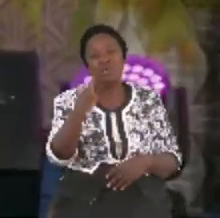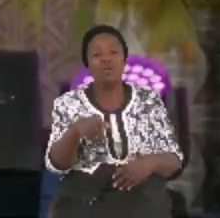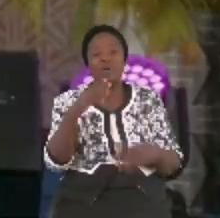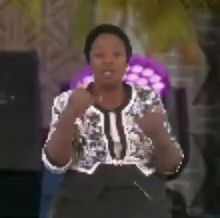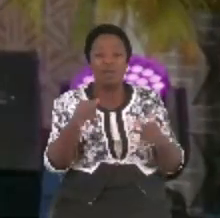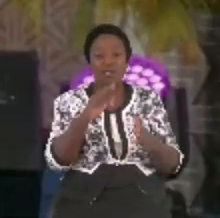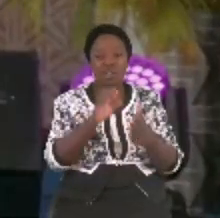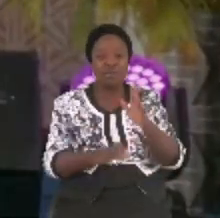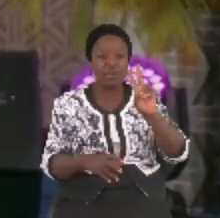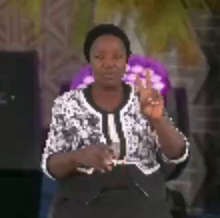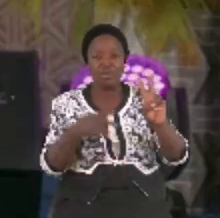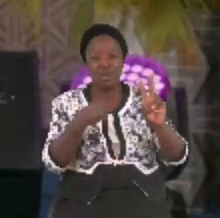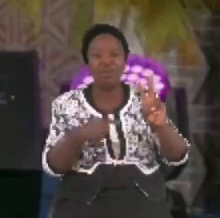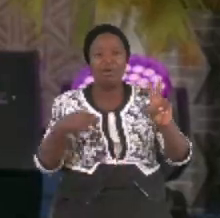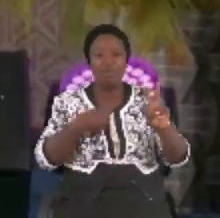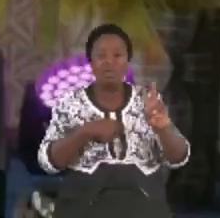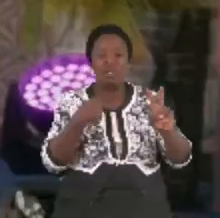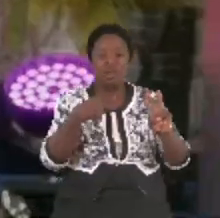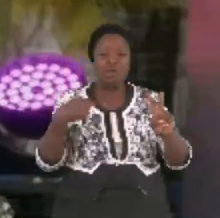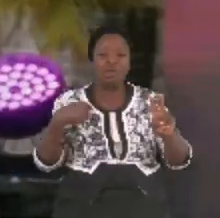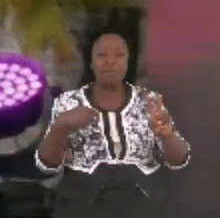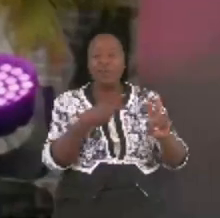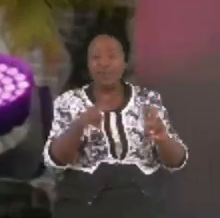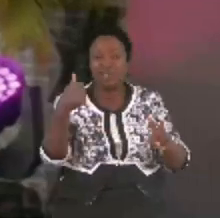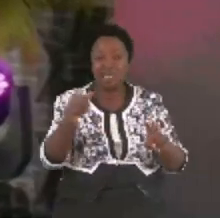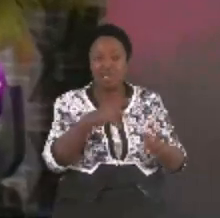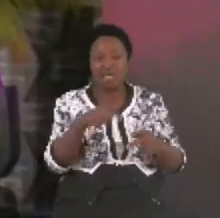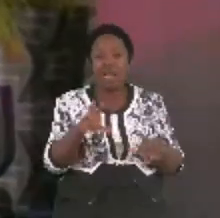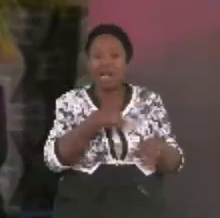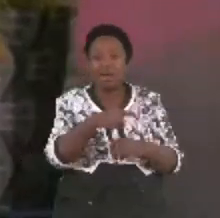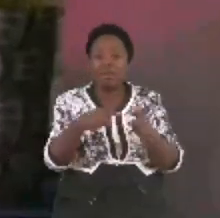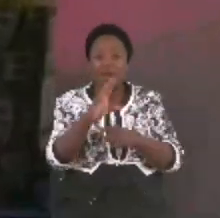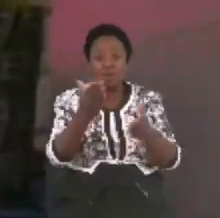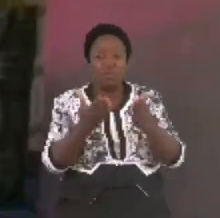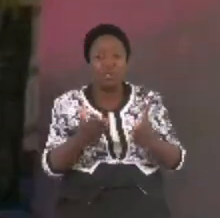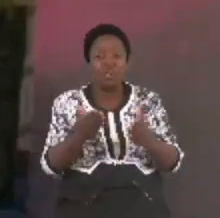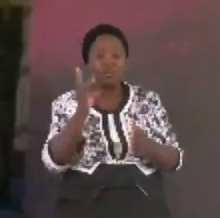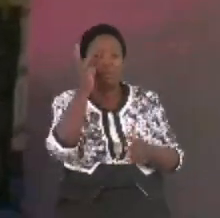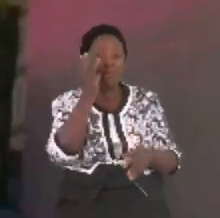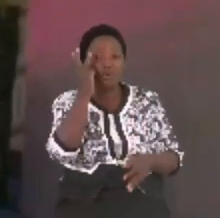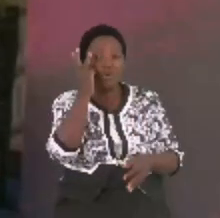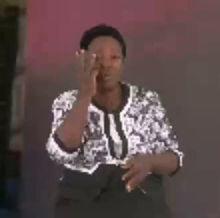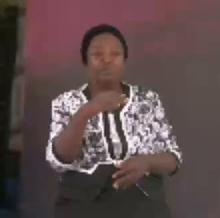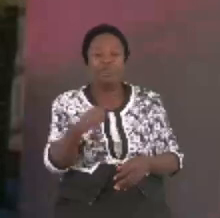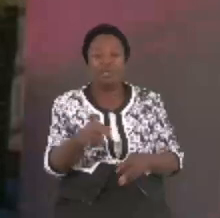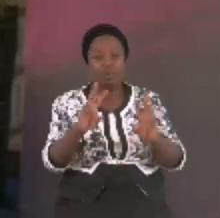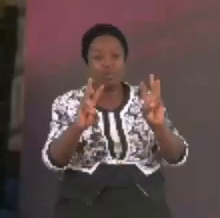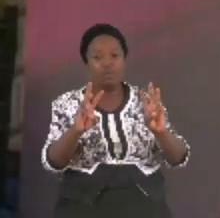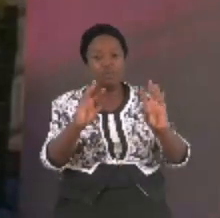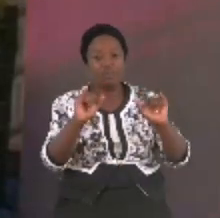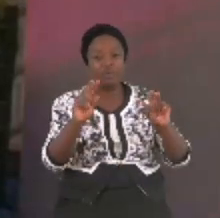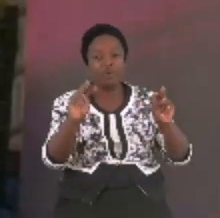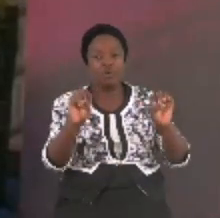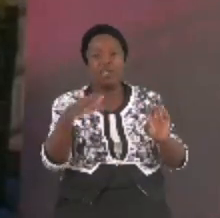verset 3. Le vin ayant manqué, la mère de Jésus lui dit, ils n'ont plus de